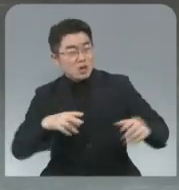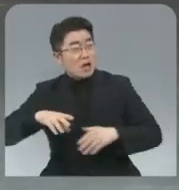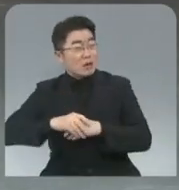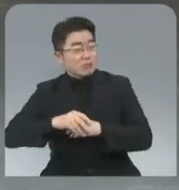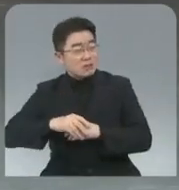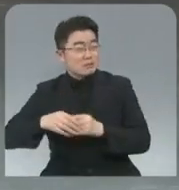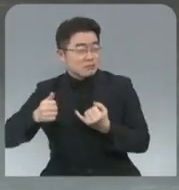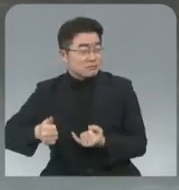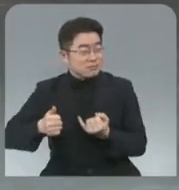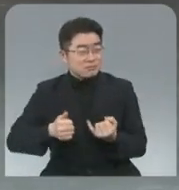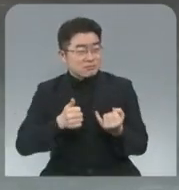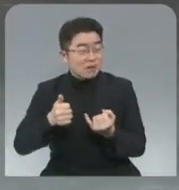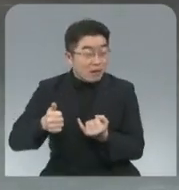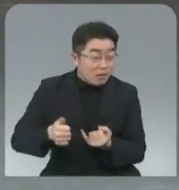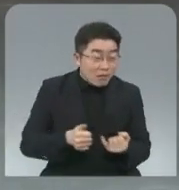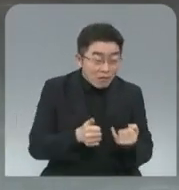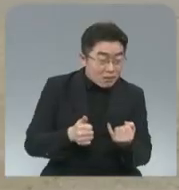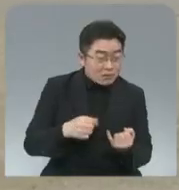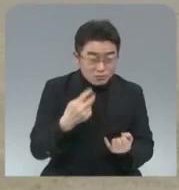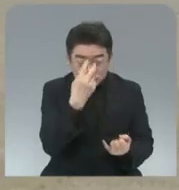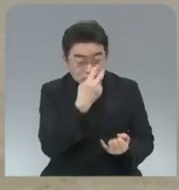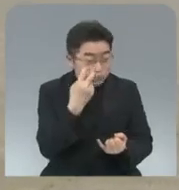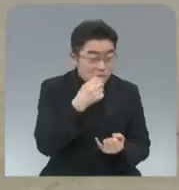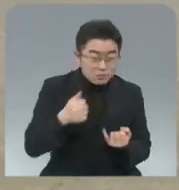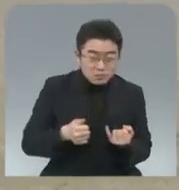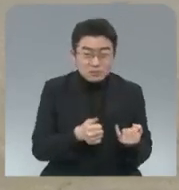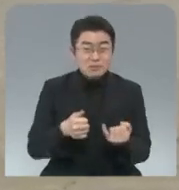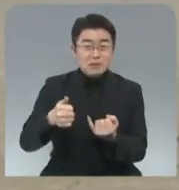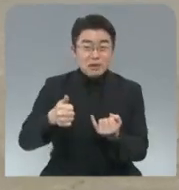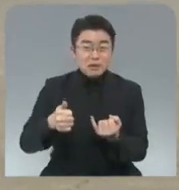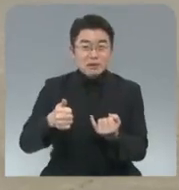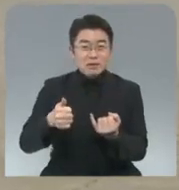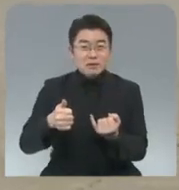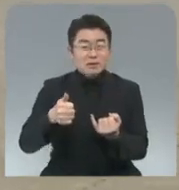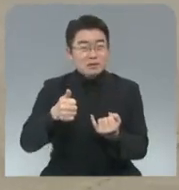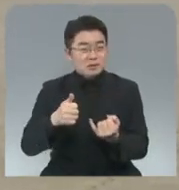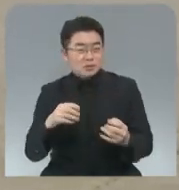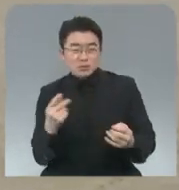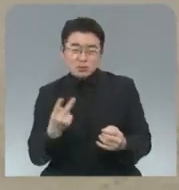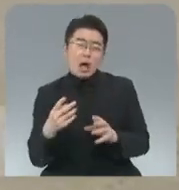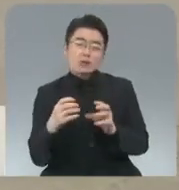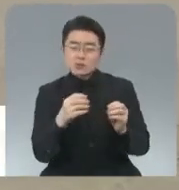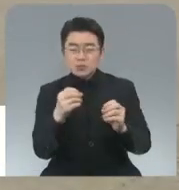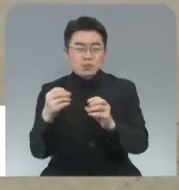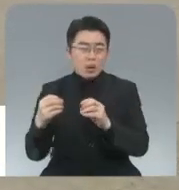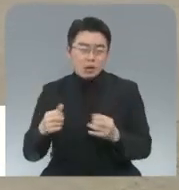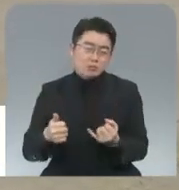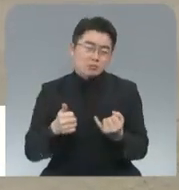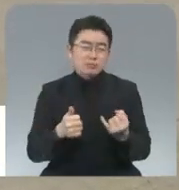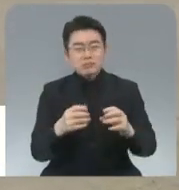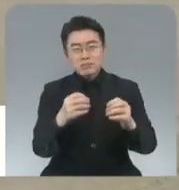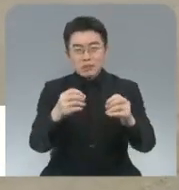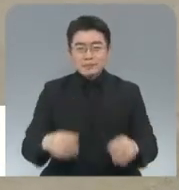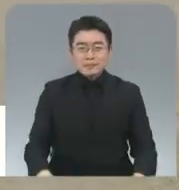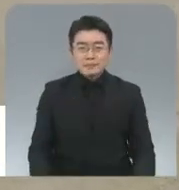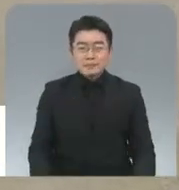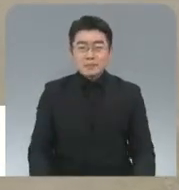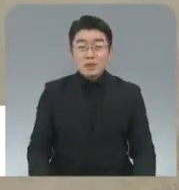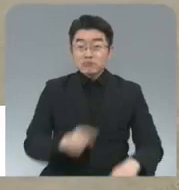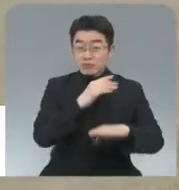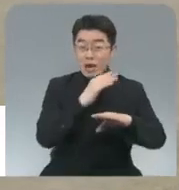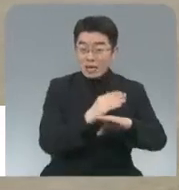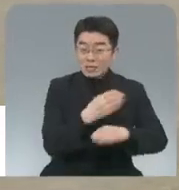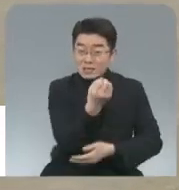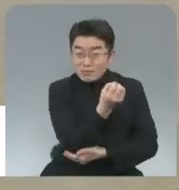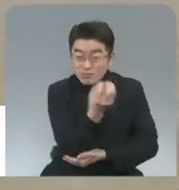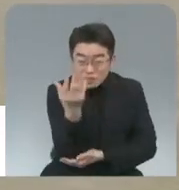một ngày trước và Công bố hình ảnh cho thấy Chủ tịch Kim jong-un nắm tay một bé gái nhỏ cùng thị sát kho chứa tên lửa và nói chuyện cùng nhau